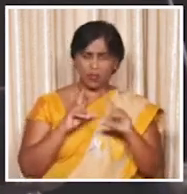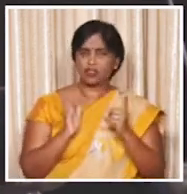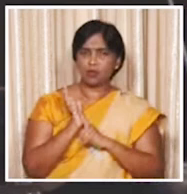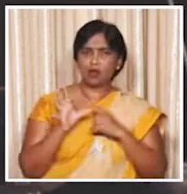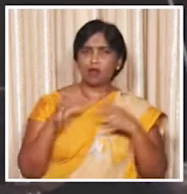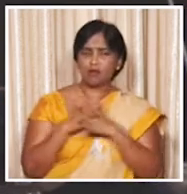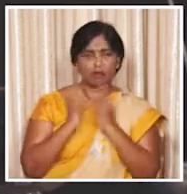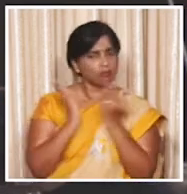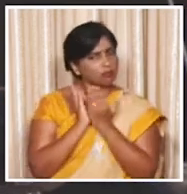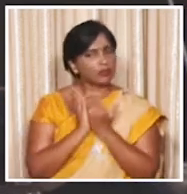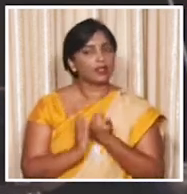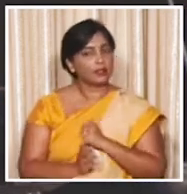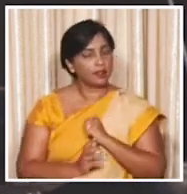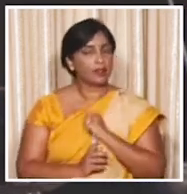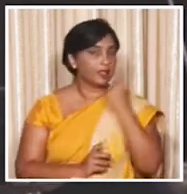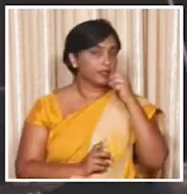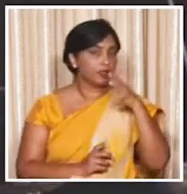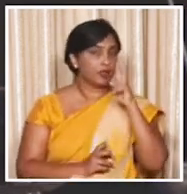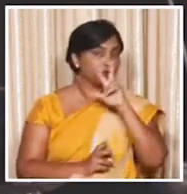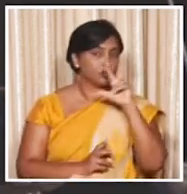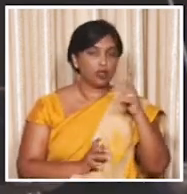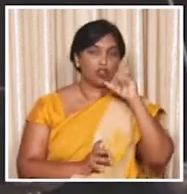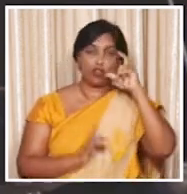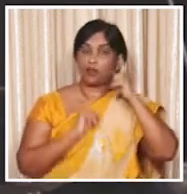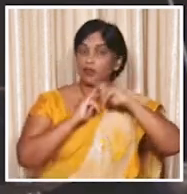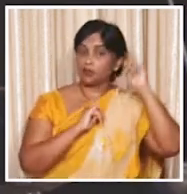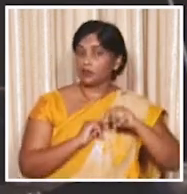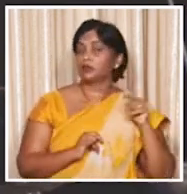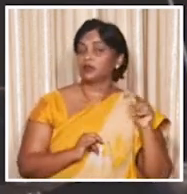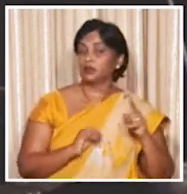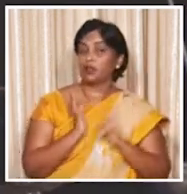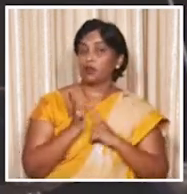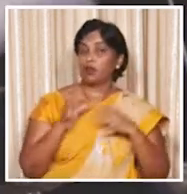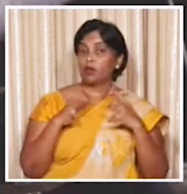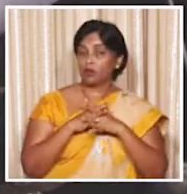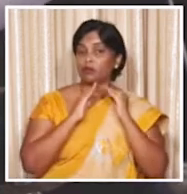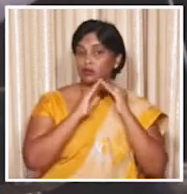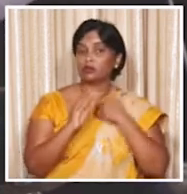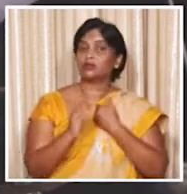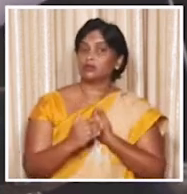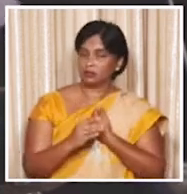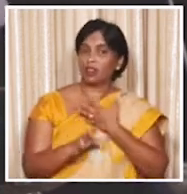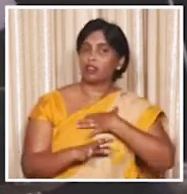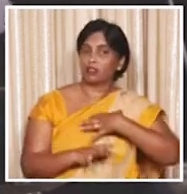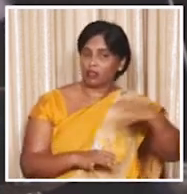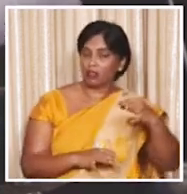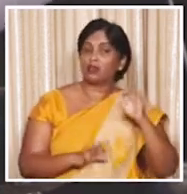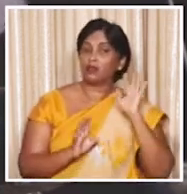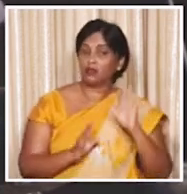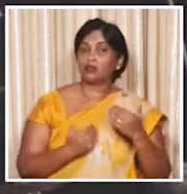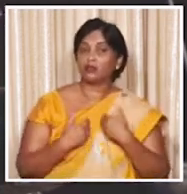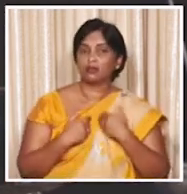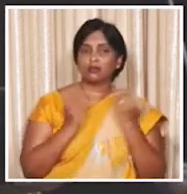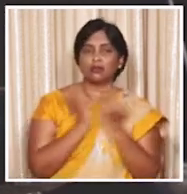1988 கொழும்பு பல்கலைக்கழகத்தினுடைய சட்டப்பூடத்துக்கு தெரிவு செய்யப்பட்ட ஒரு மாணவன், ஆனால் என்னால் அதனை தொடர்ந்து படிக்க முடியவில்லை.